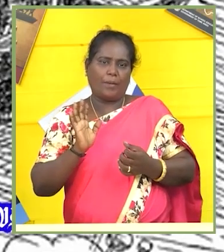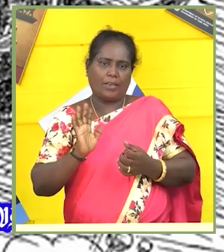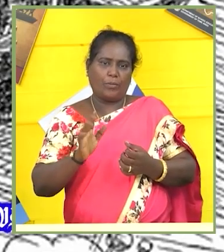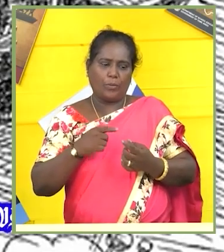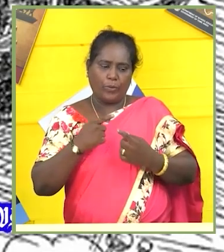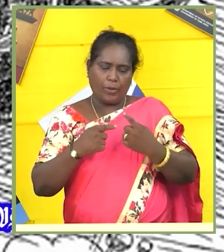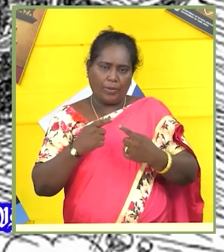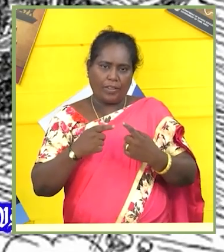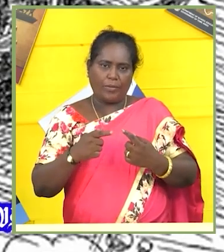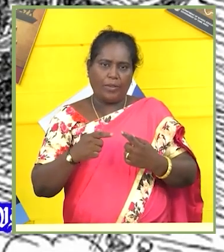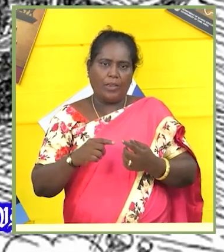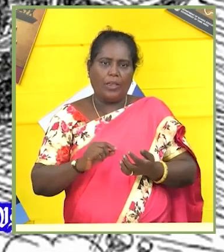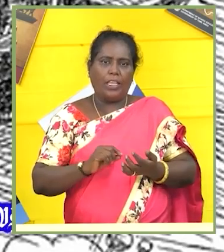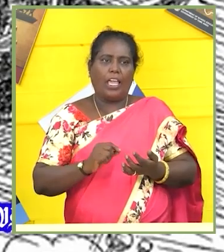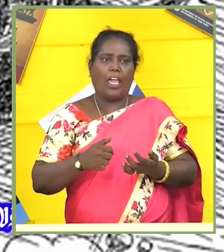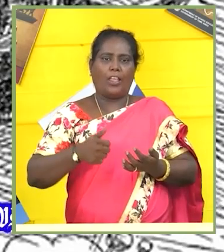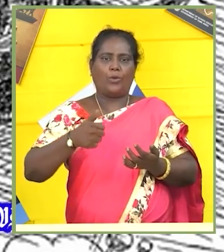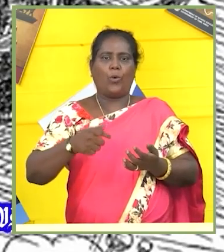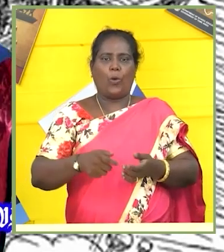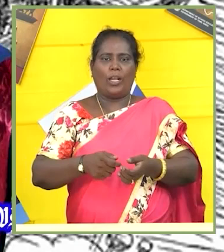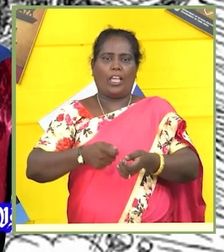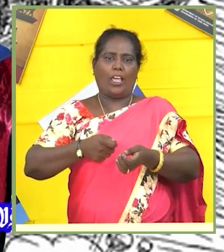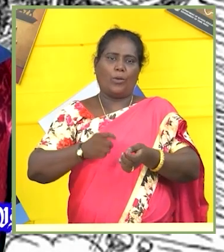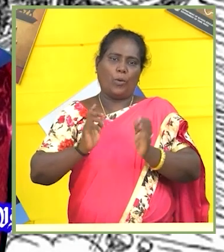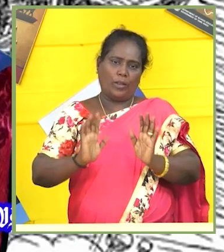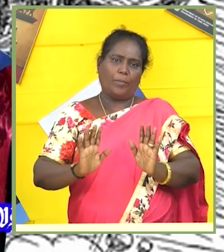என்கிற மாடு விடுதல் விழாவை பற்றியும் சொல்லப்பட்டிருக்கிறது.